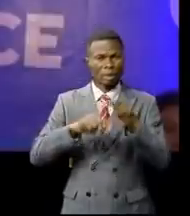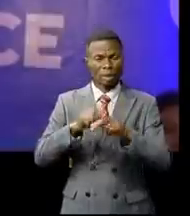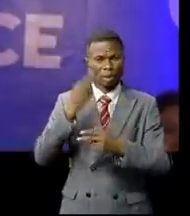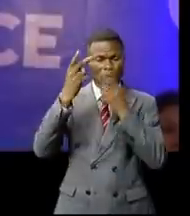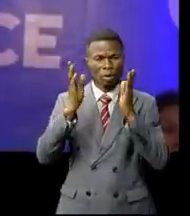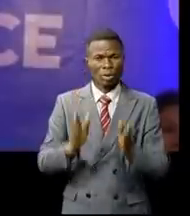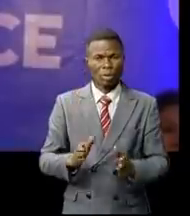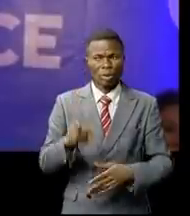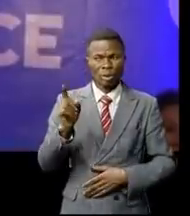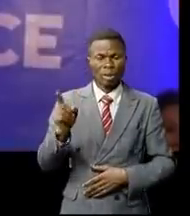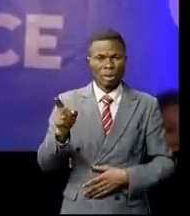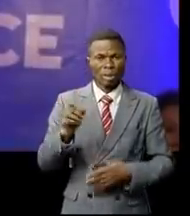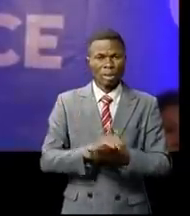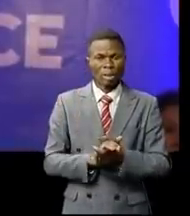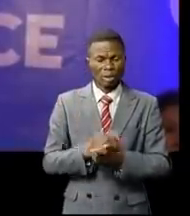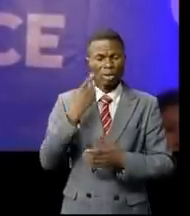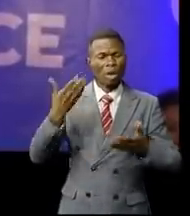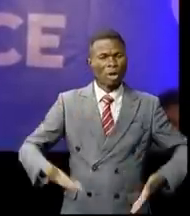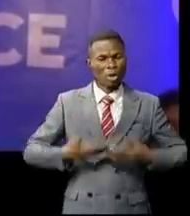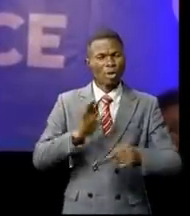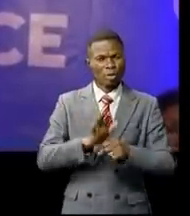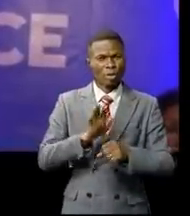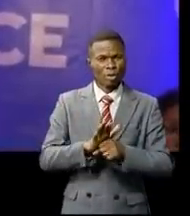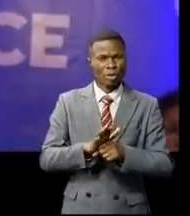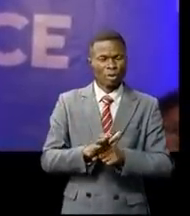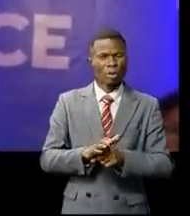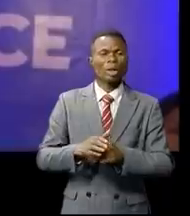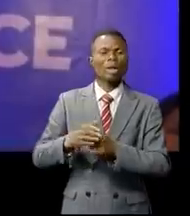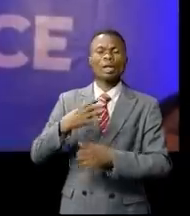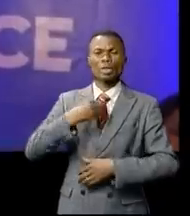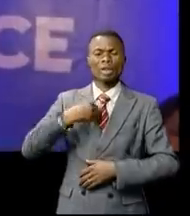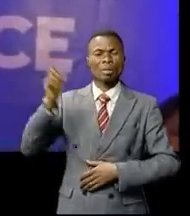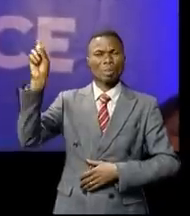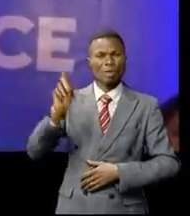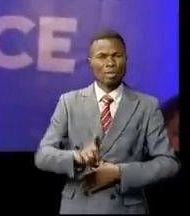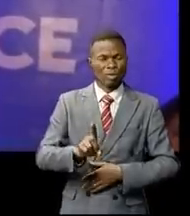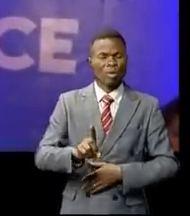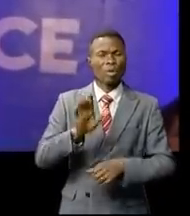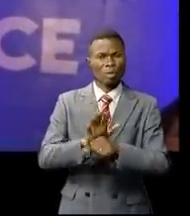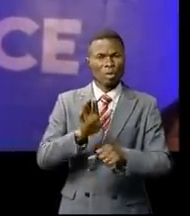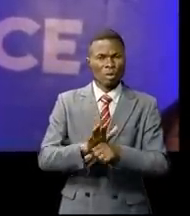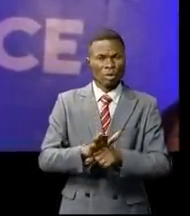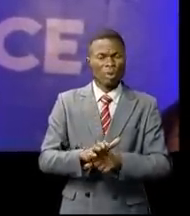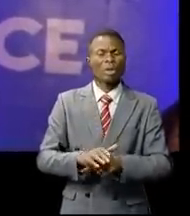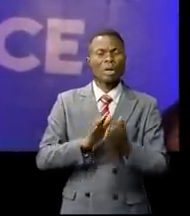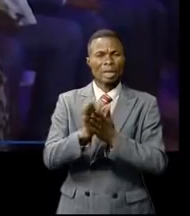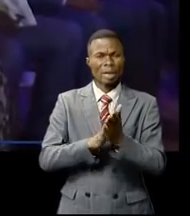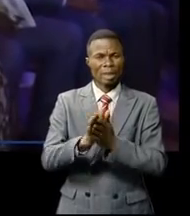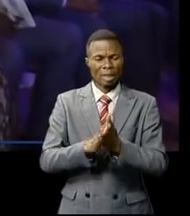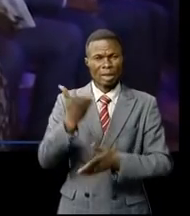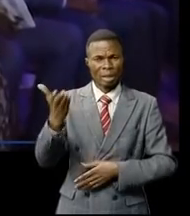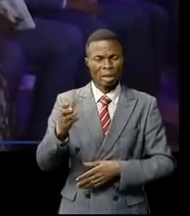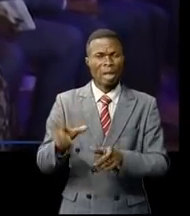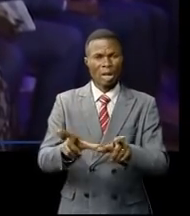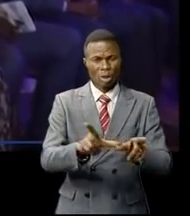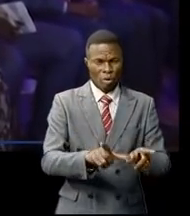lodeiro simba il s'estime heureux de l'afflux des investisseurs vers des diverses horizons et de la place qu'occupe désormais le nu à